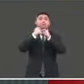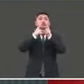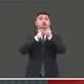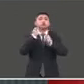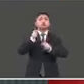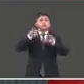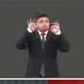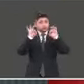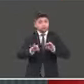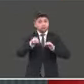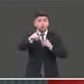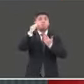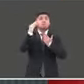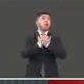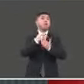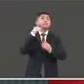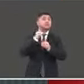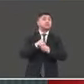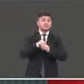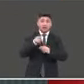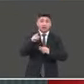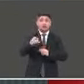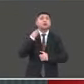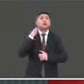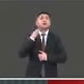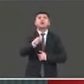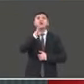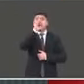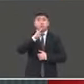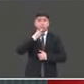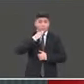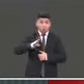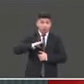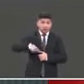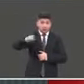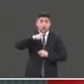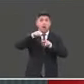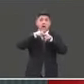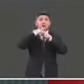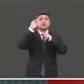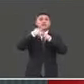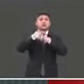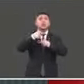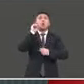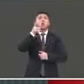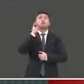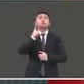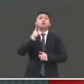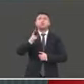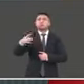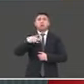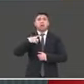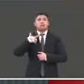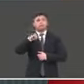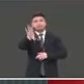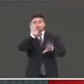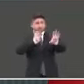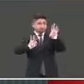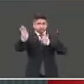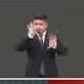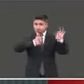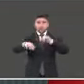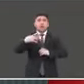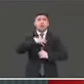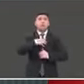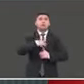bu programda yer alacak öğrencileri Aziz hocamız bizzat seçecek ve kendi